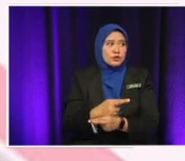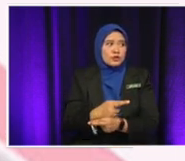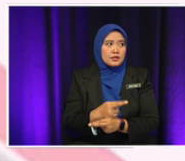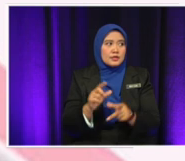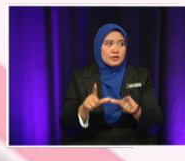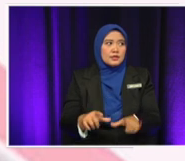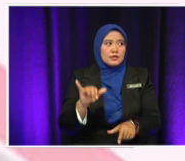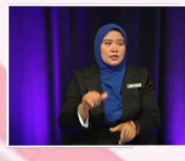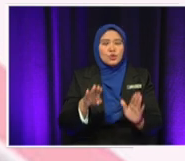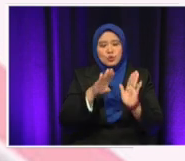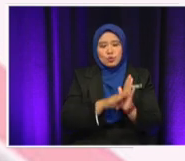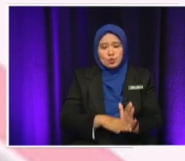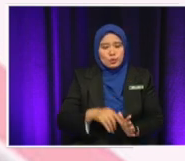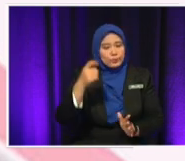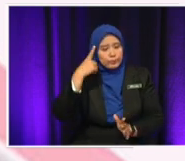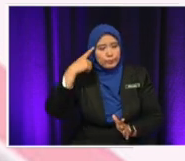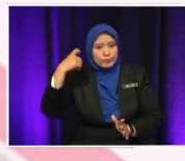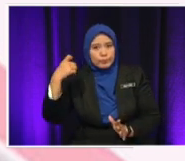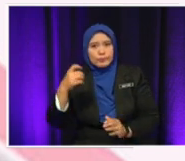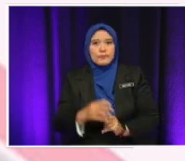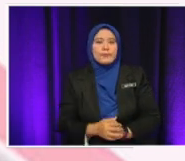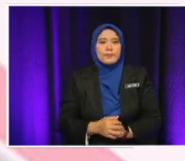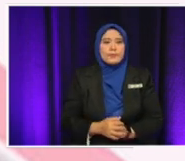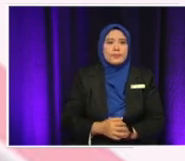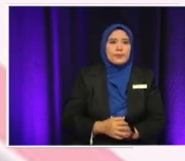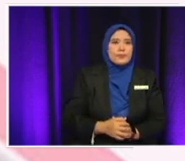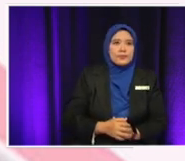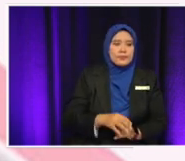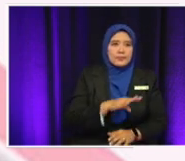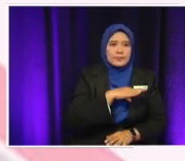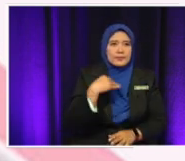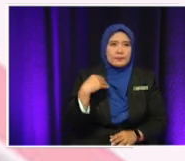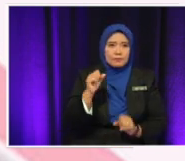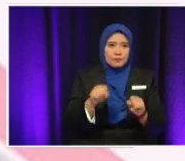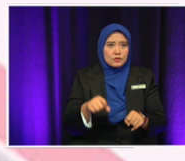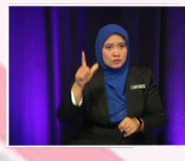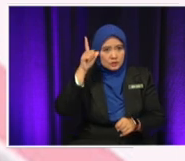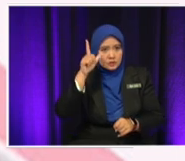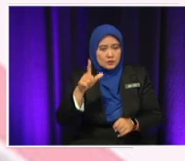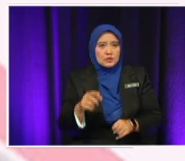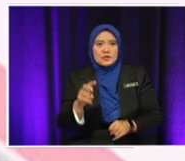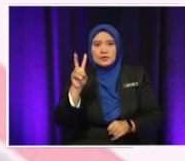menarik dan tebal untuk menjelaskan message bahan promosi